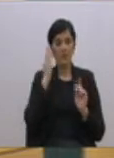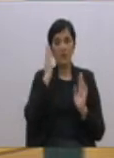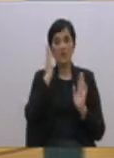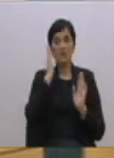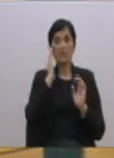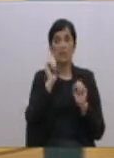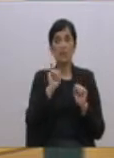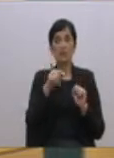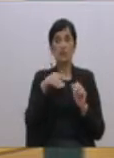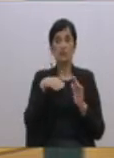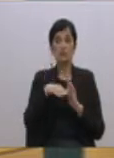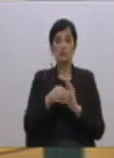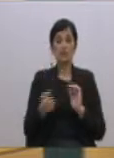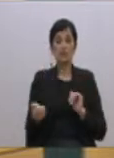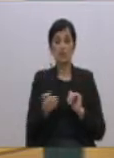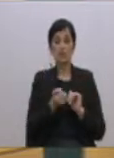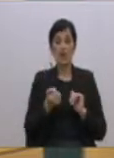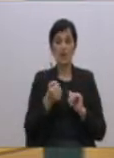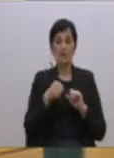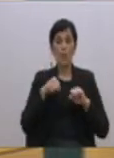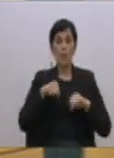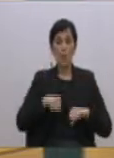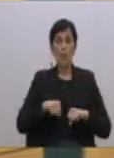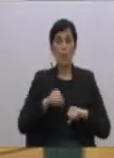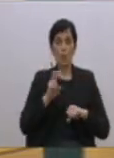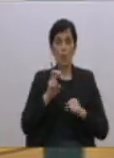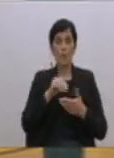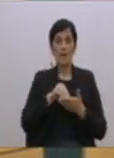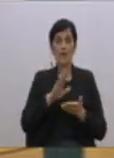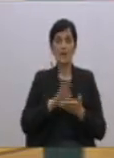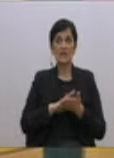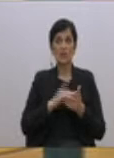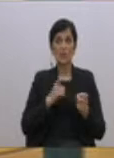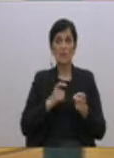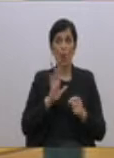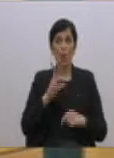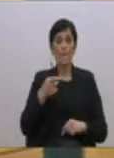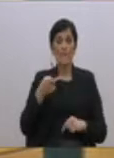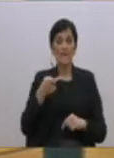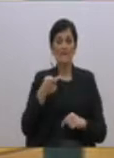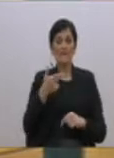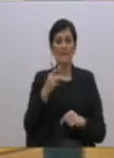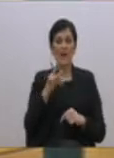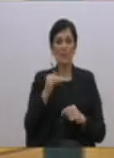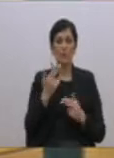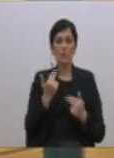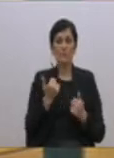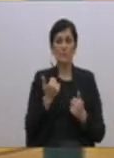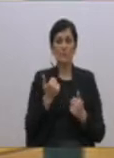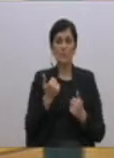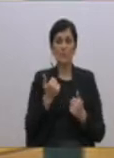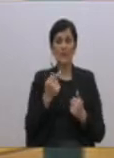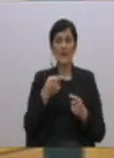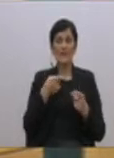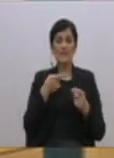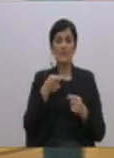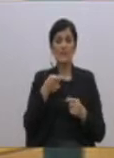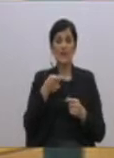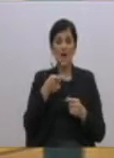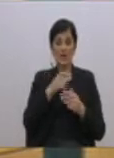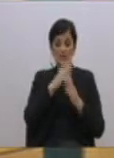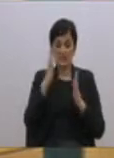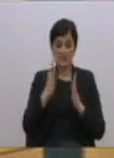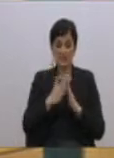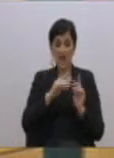ანუ შენახვის უფლებით დასაშვები იქნება იარაღის რეგისტრაცია მხოლოდ პისტოლეტის, რევოლვერის და ყველა იმ იარაღის, რომლის საერთო